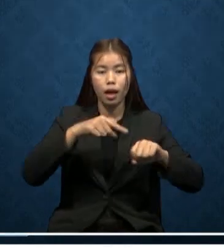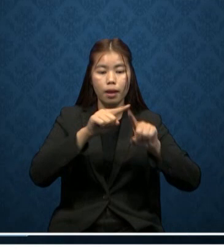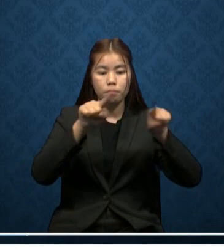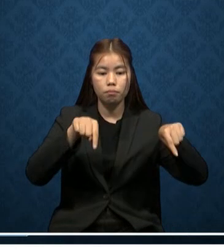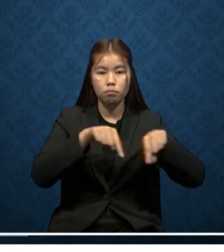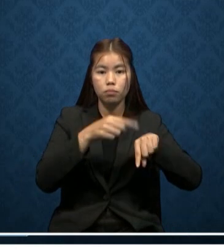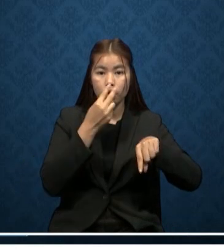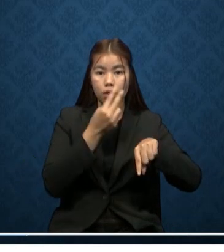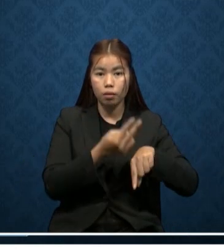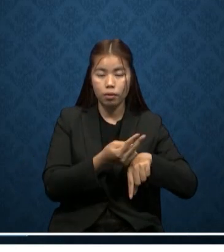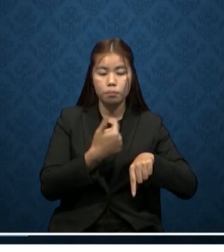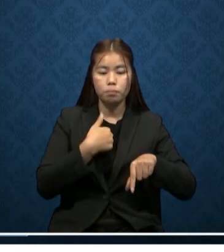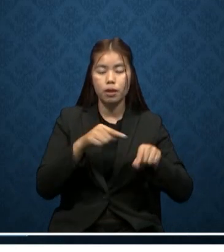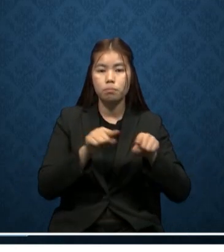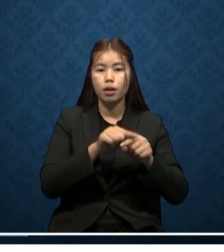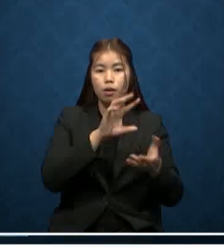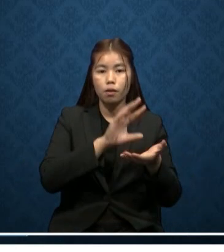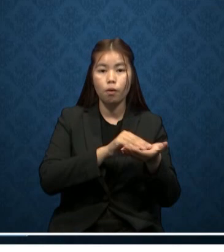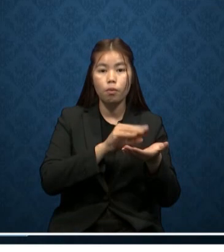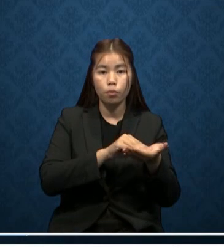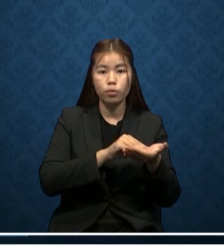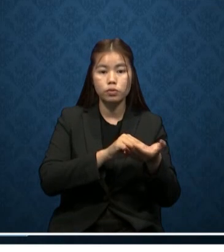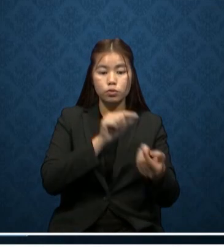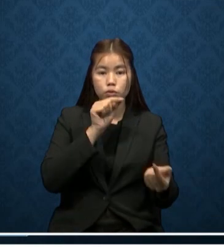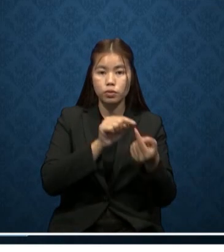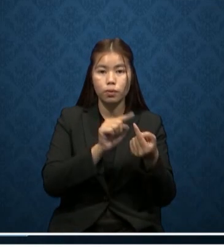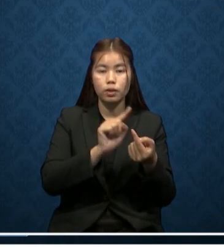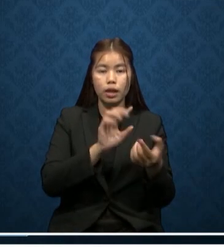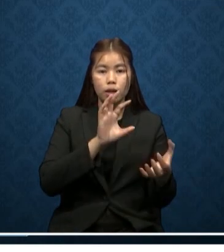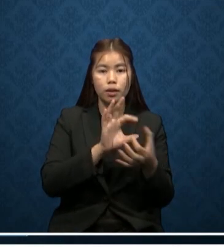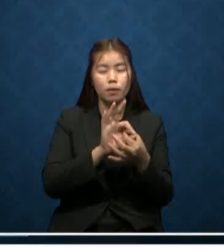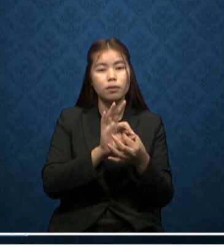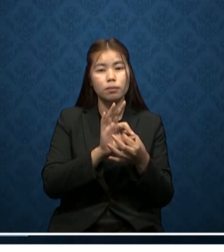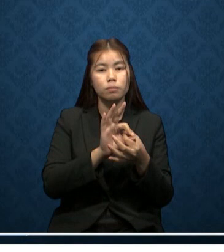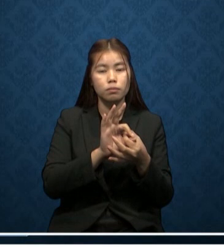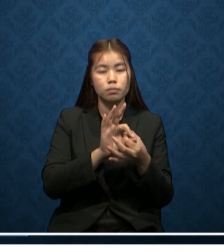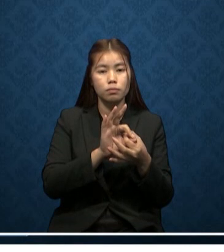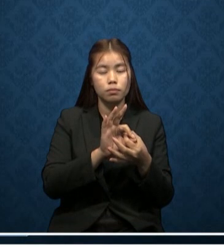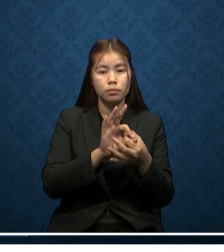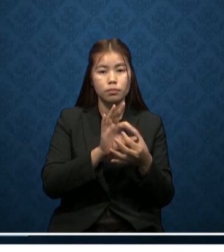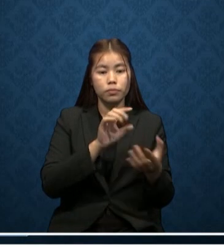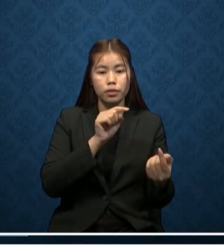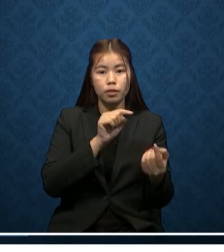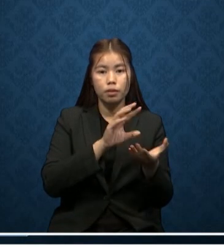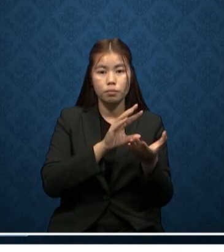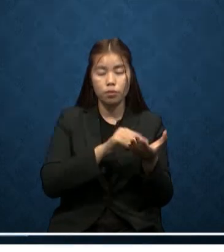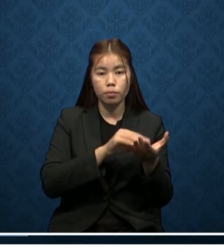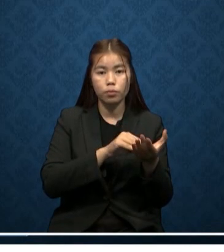ในส่วนเป็นข้อมูลในเรื่องของการเอ่อที่แสดงผลในในส่วน